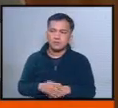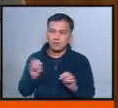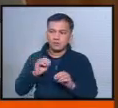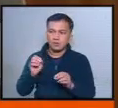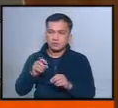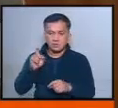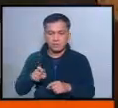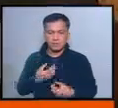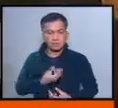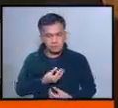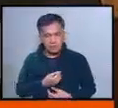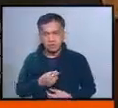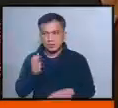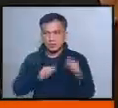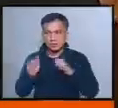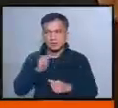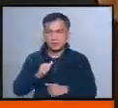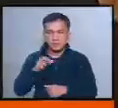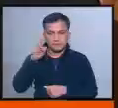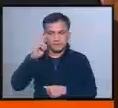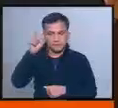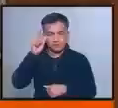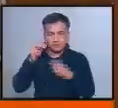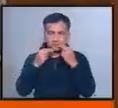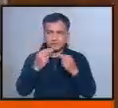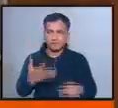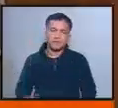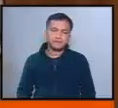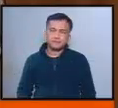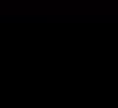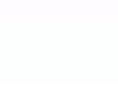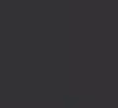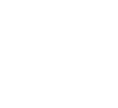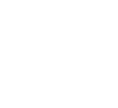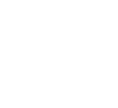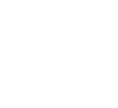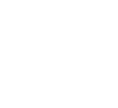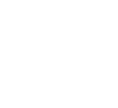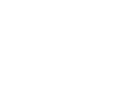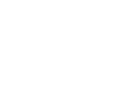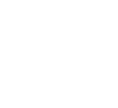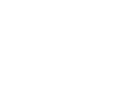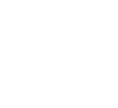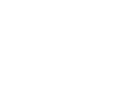wala kang dapat ka ba? Umaaksyon, Romy Lopez, News 5.